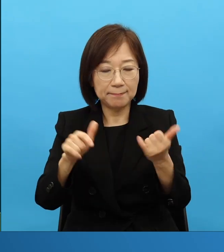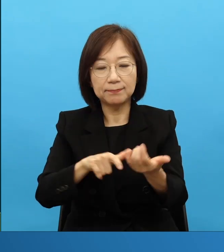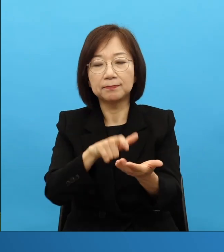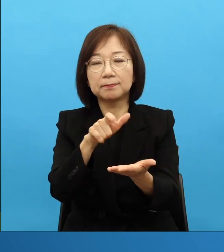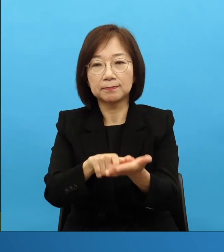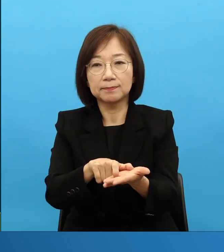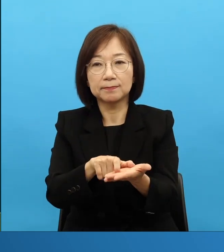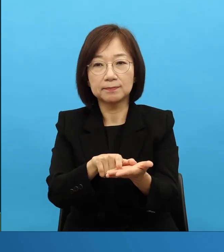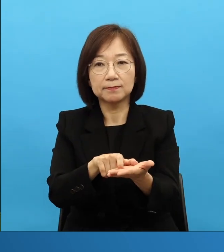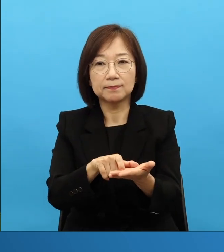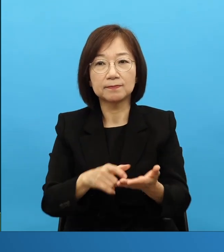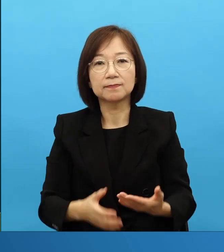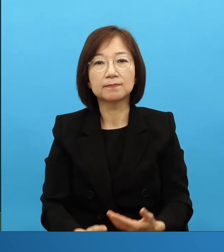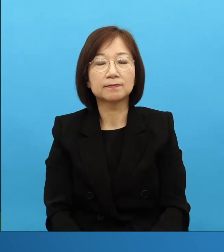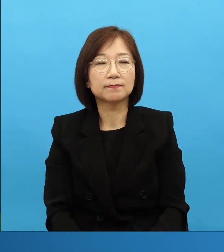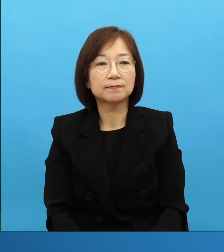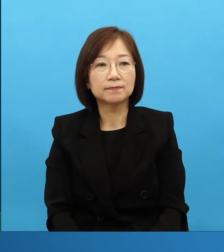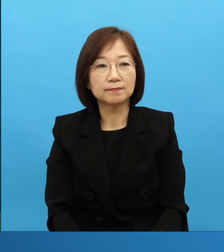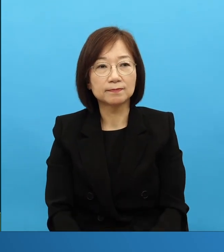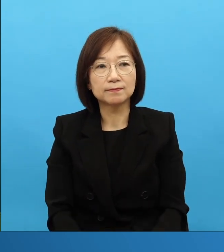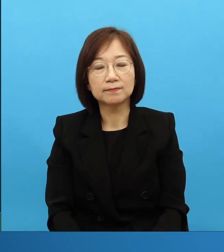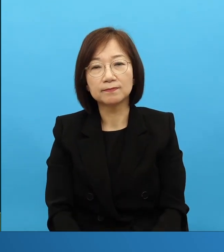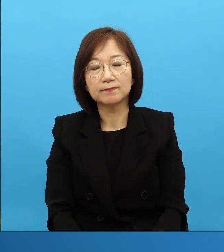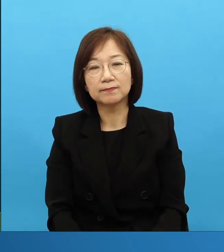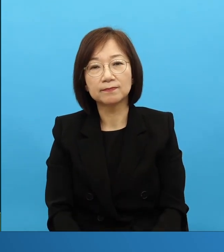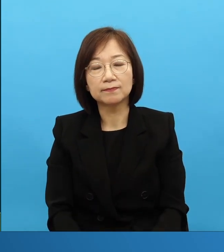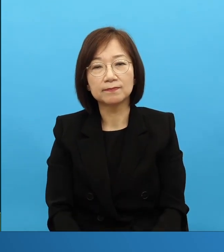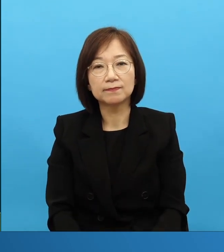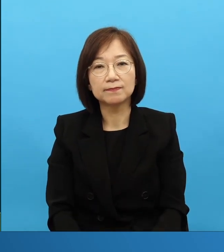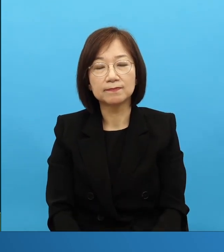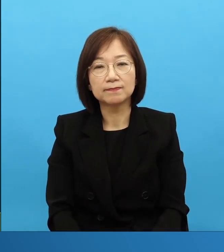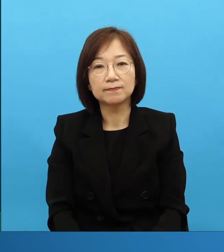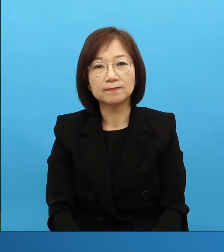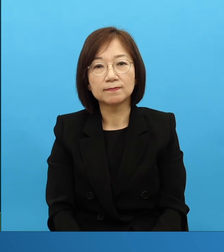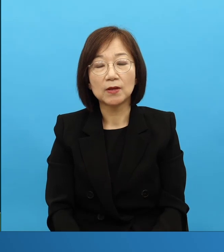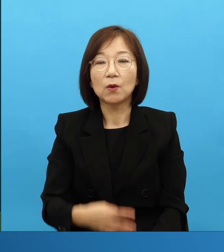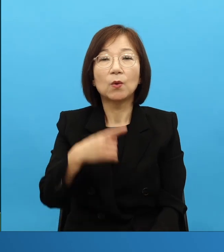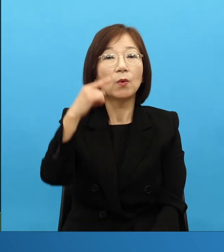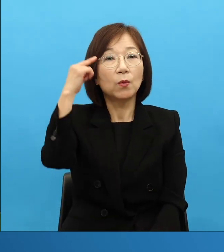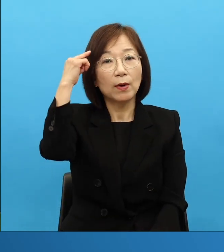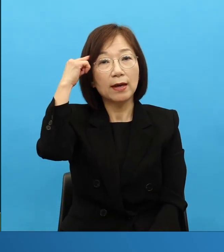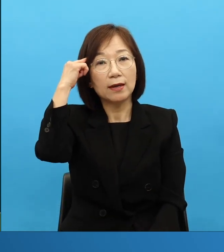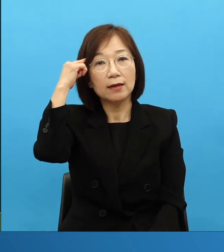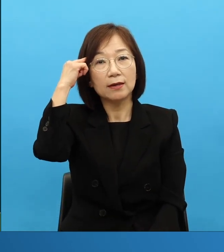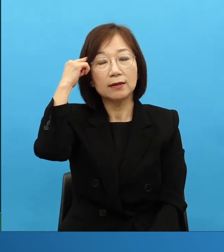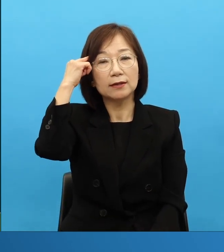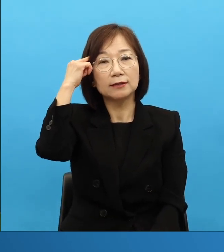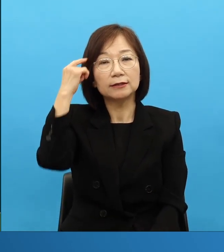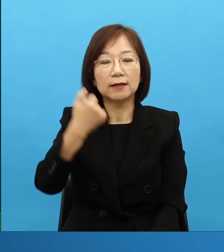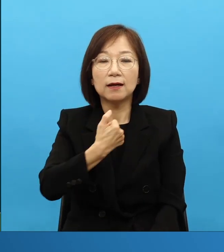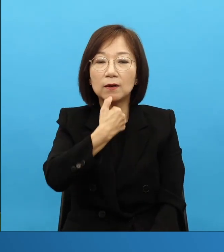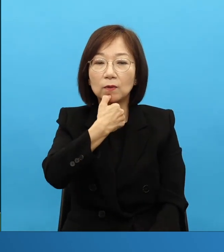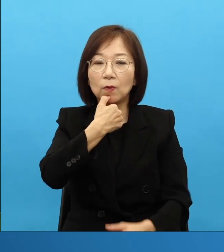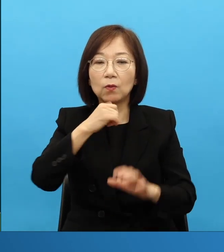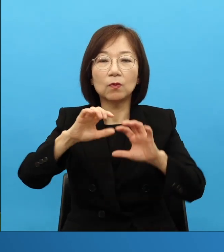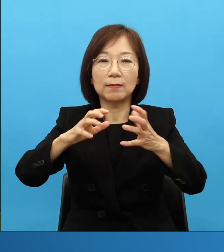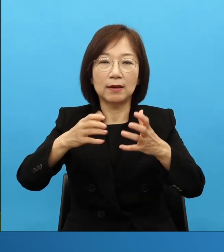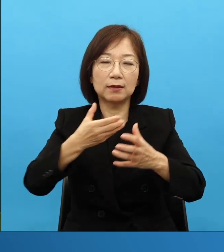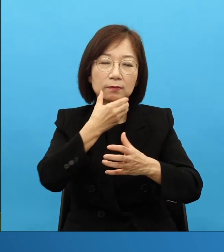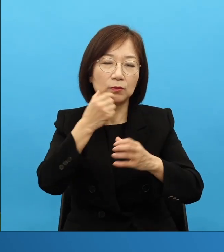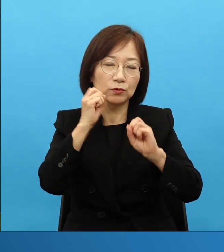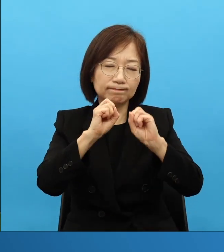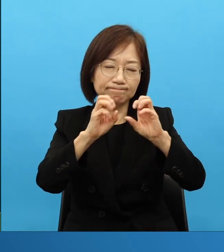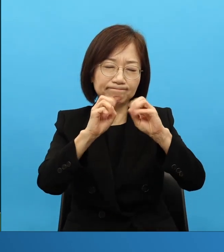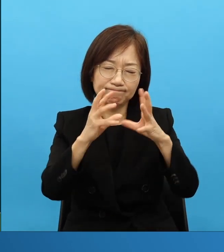Priscilla couple that they had stuck their neck out for me. They staked their lives for me. 왜 그렇습니까? Why is that? 로마 복음화 해야 되니까. Because they must do